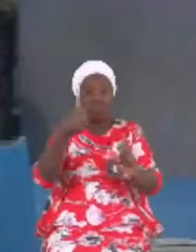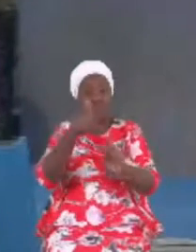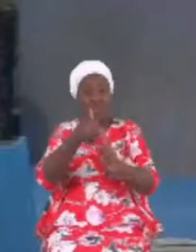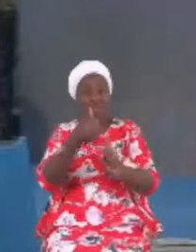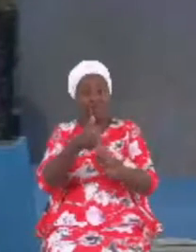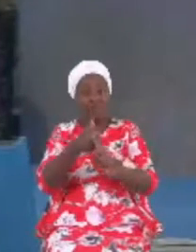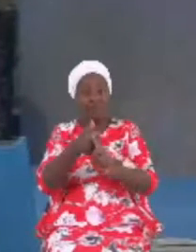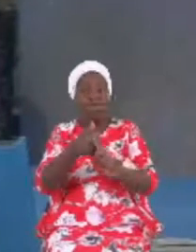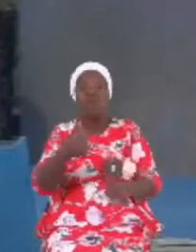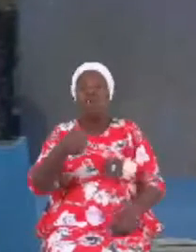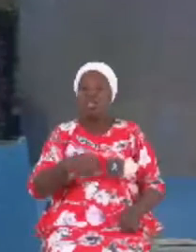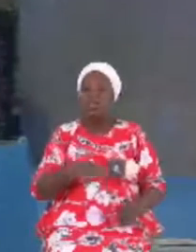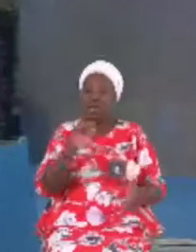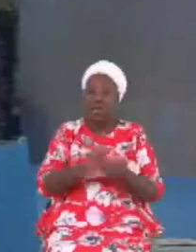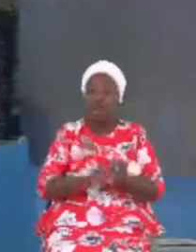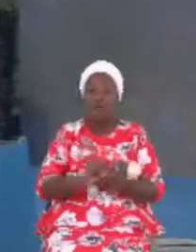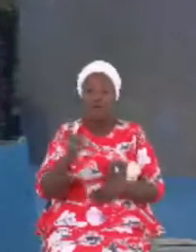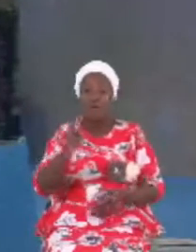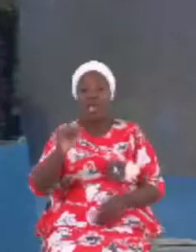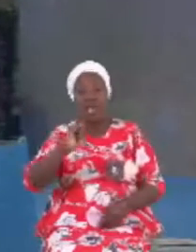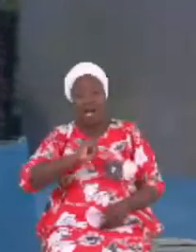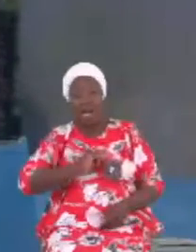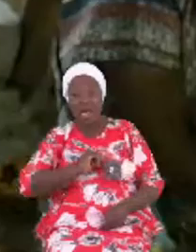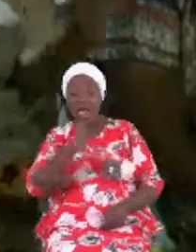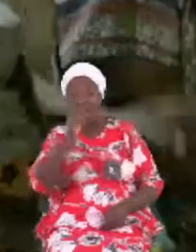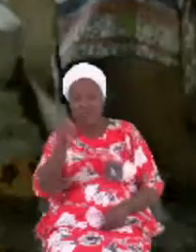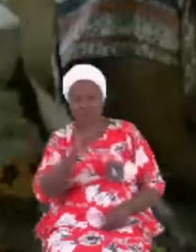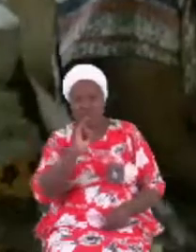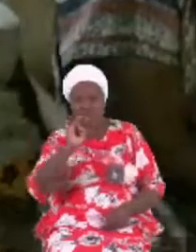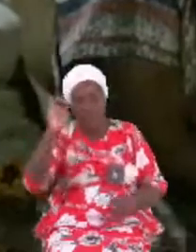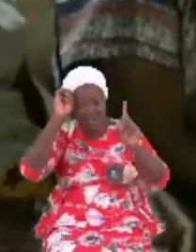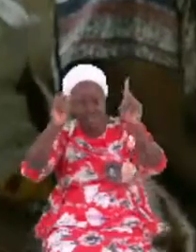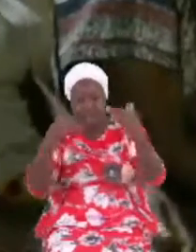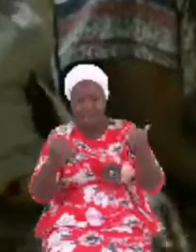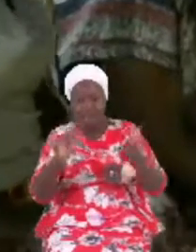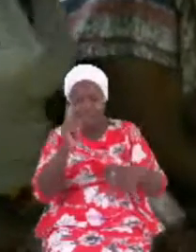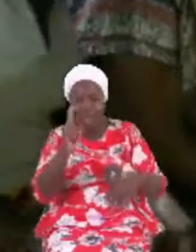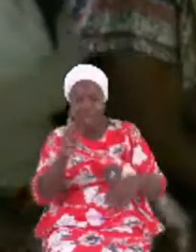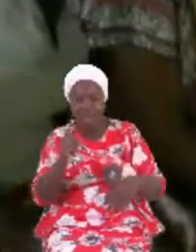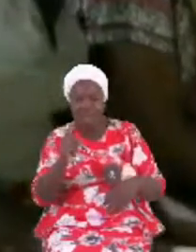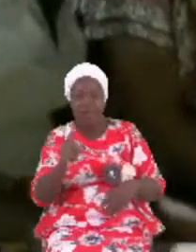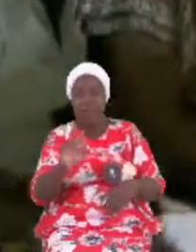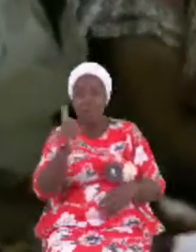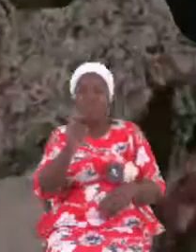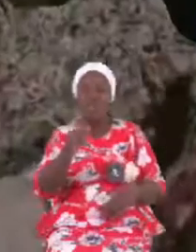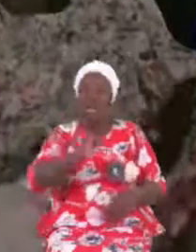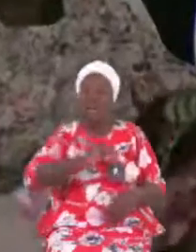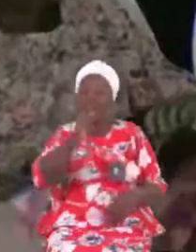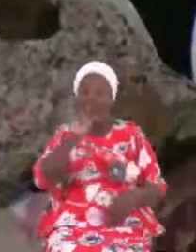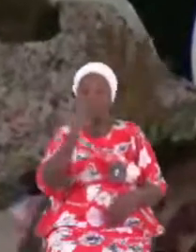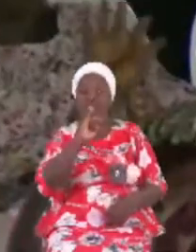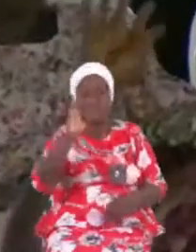là où je suis, où est-il maintenant? Où, là où je suis, j'ai dit, où est-il